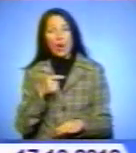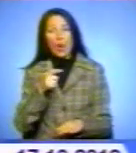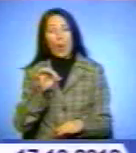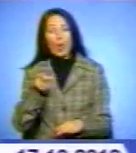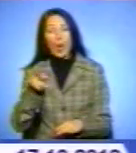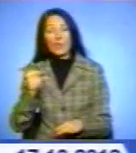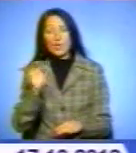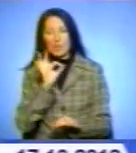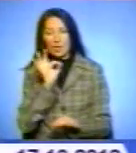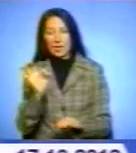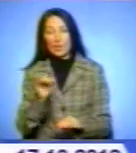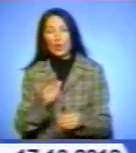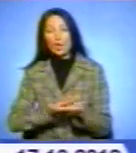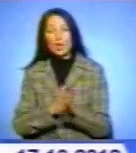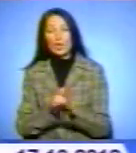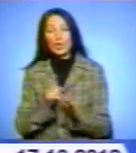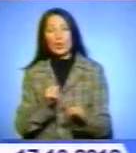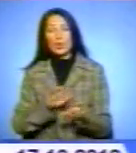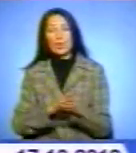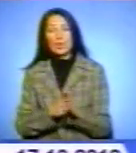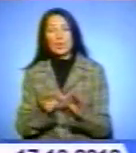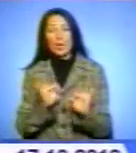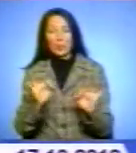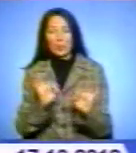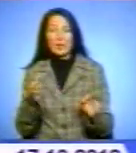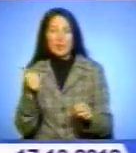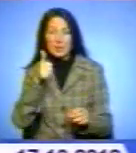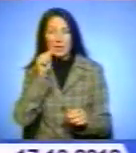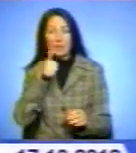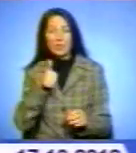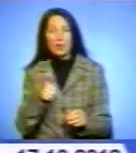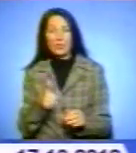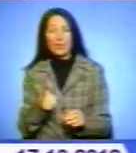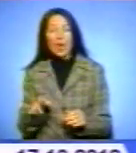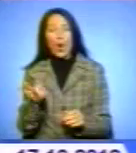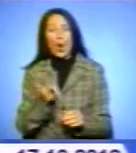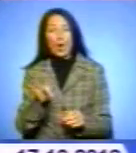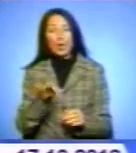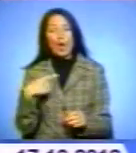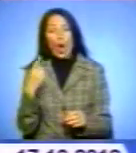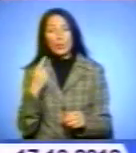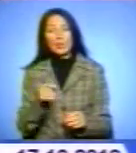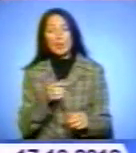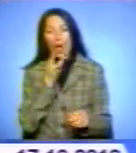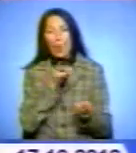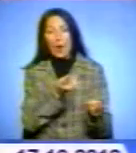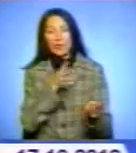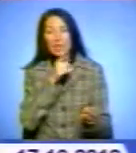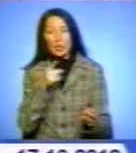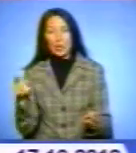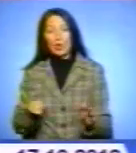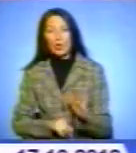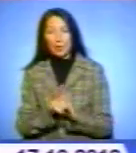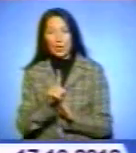заявив, що ситуацію, що склалася, прокоментують завтра. У районах області опалювальний сезон розпочався. За